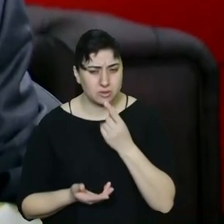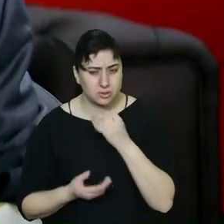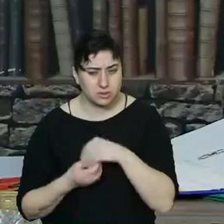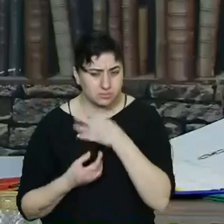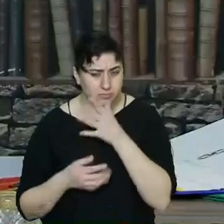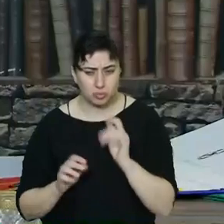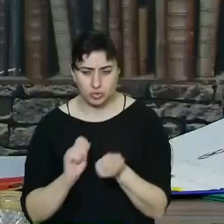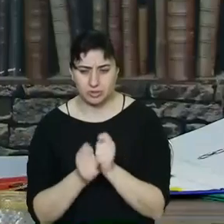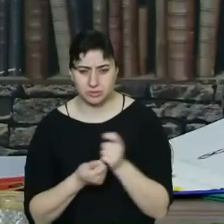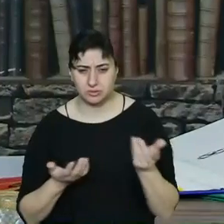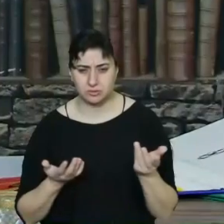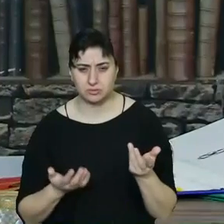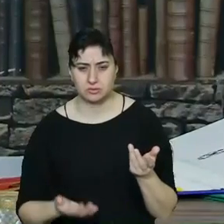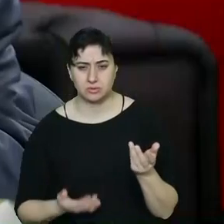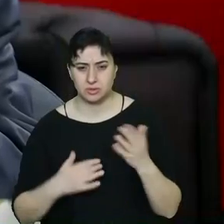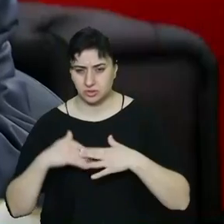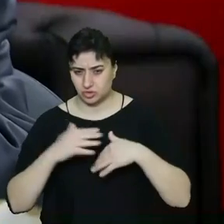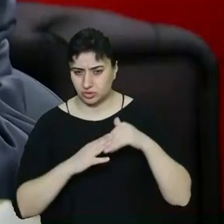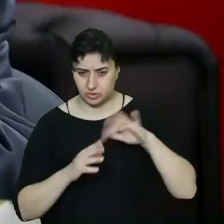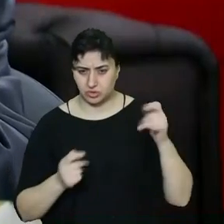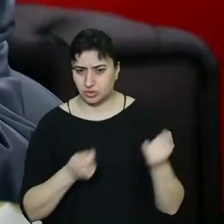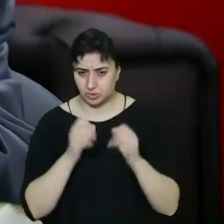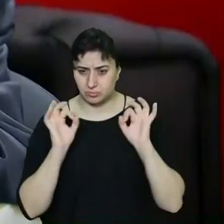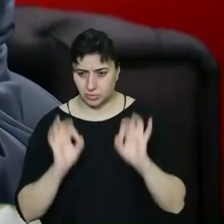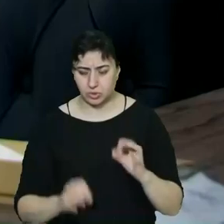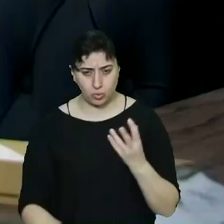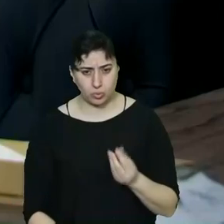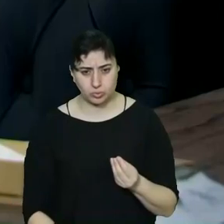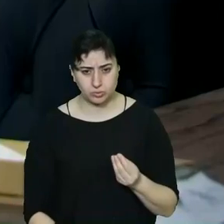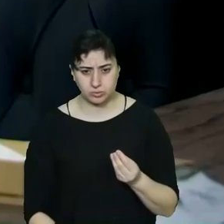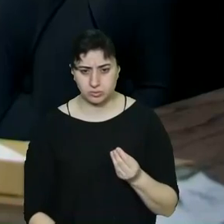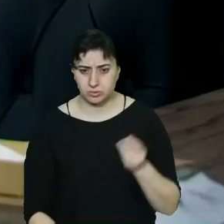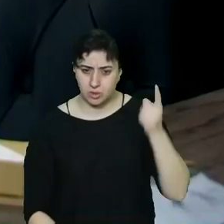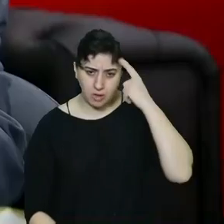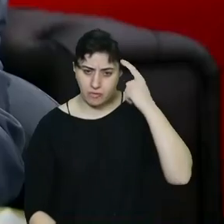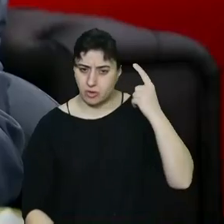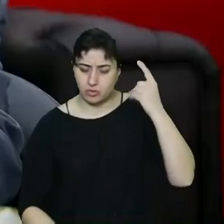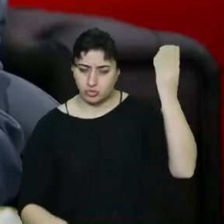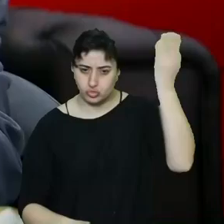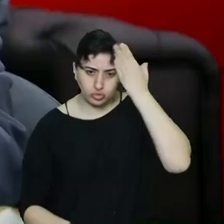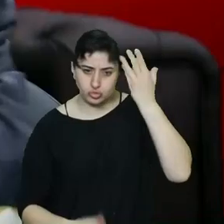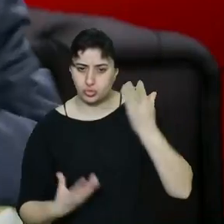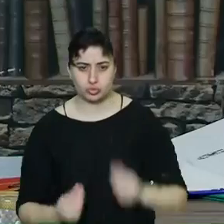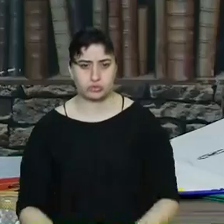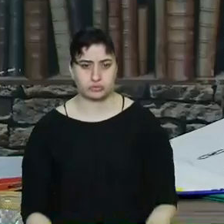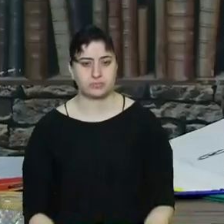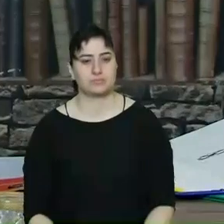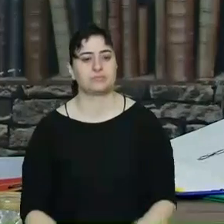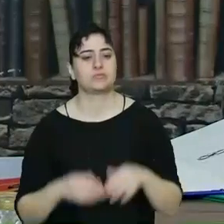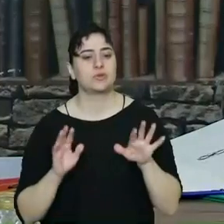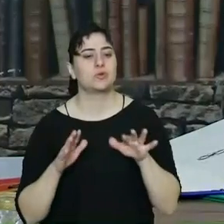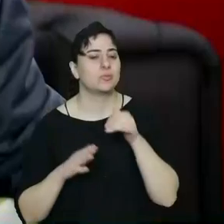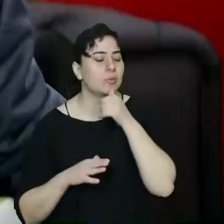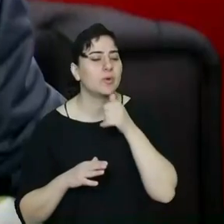bilmiyor Şevval. Eğer inşaatta falan hakikaten çalışmaya kalktıysa bunun kafasına kalas balas düştü belki de. Yok